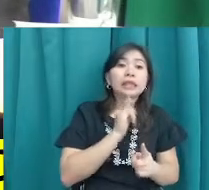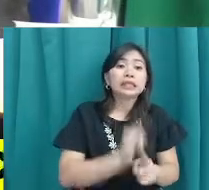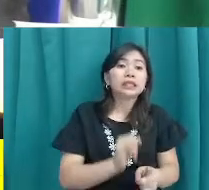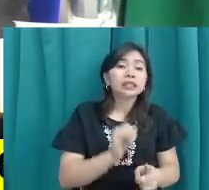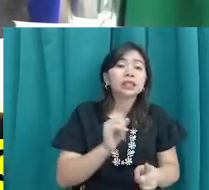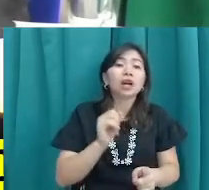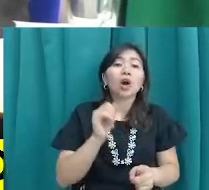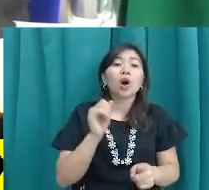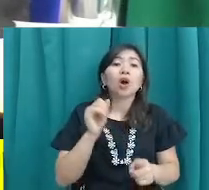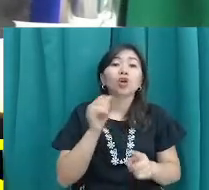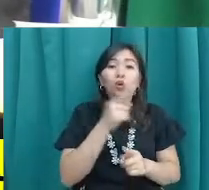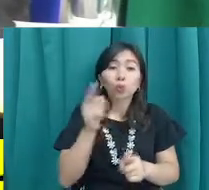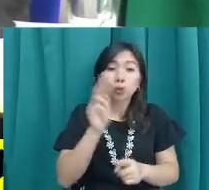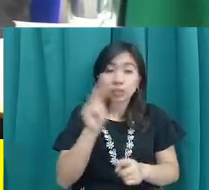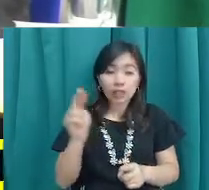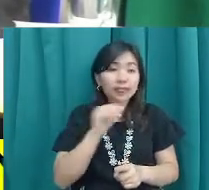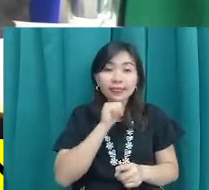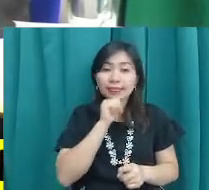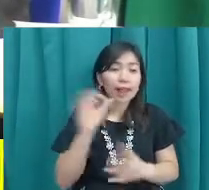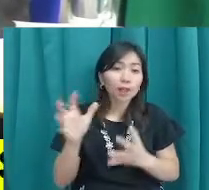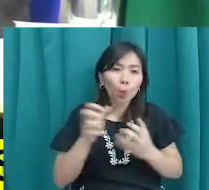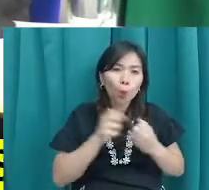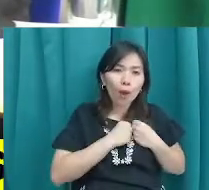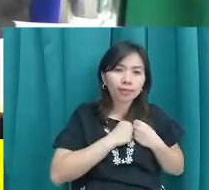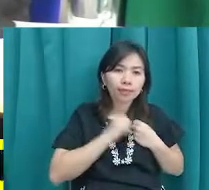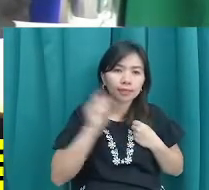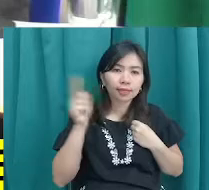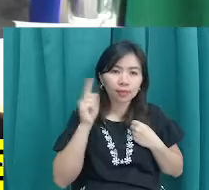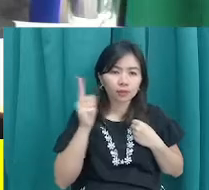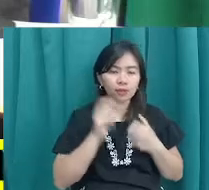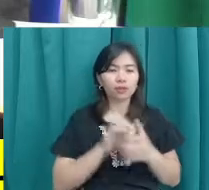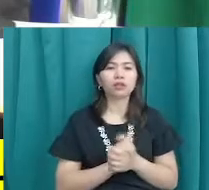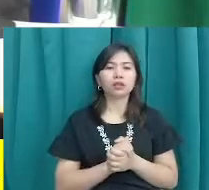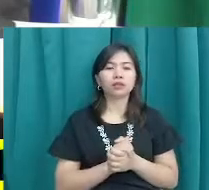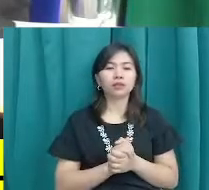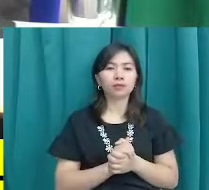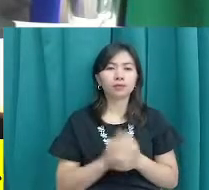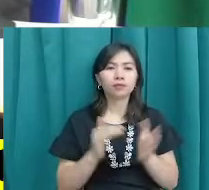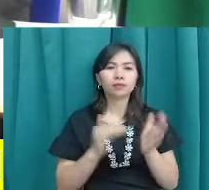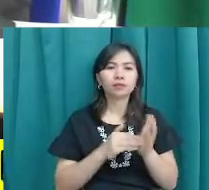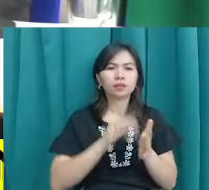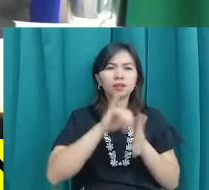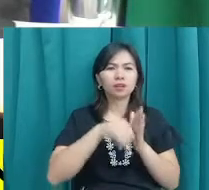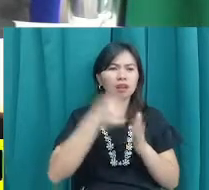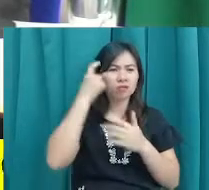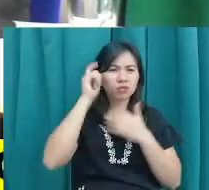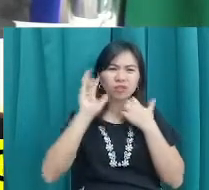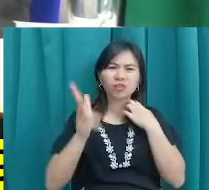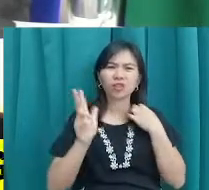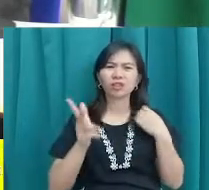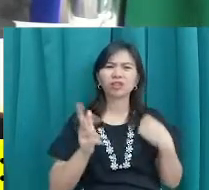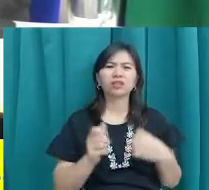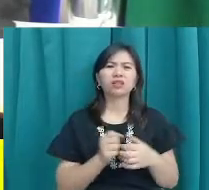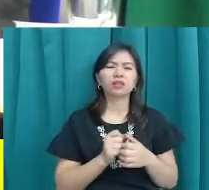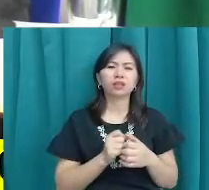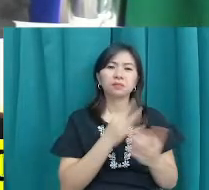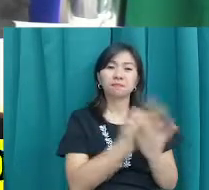Yung kailangan mo. May ita niyo po dito sa talatang binaybay ni Sir Jao. Just for the 30 pieces